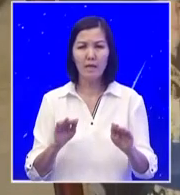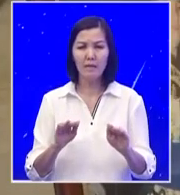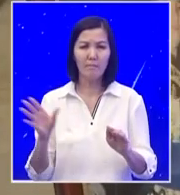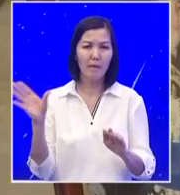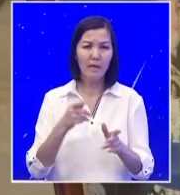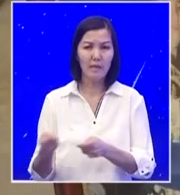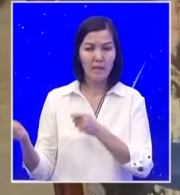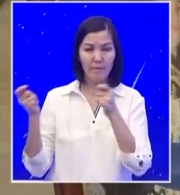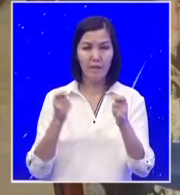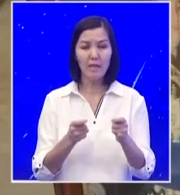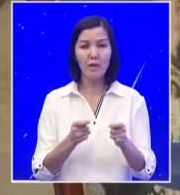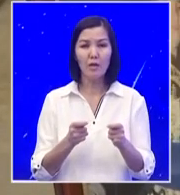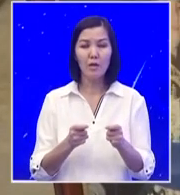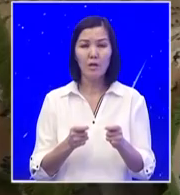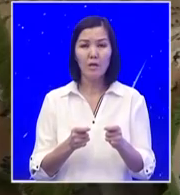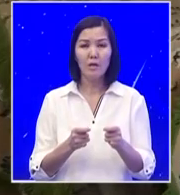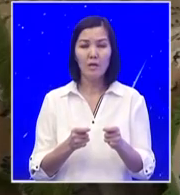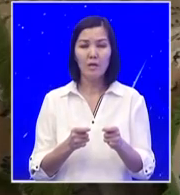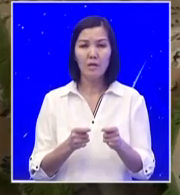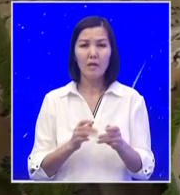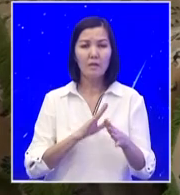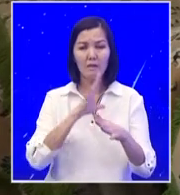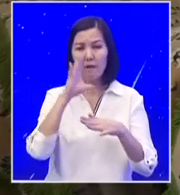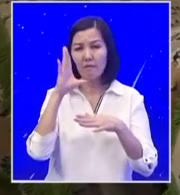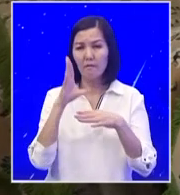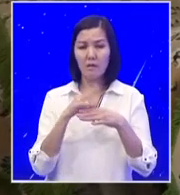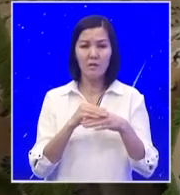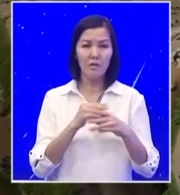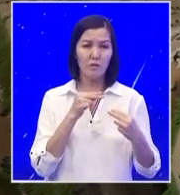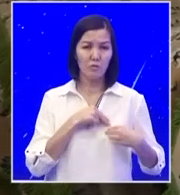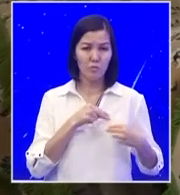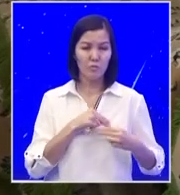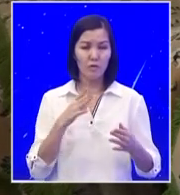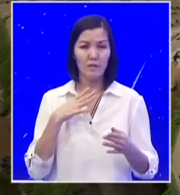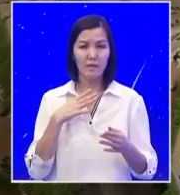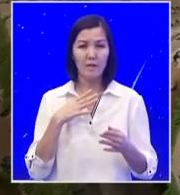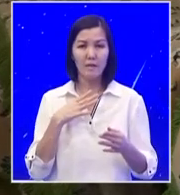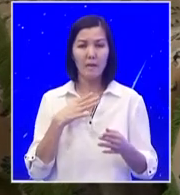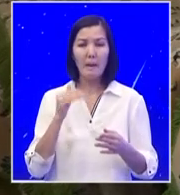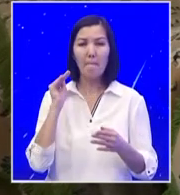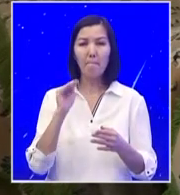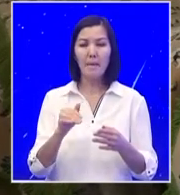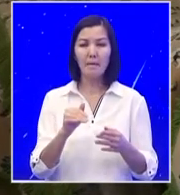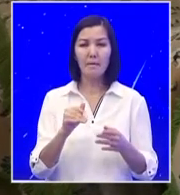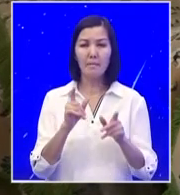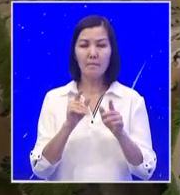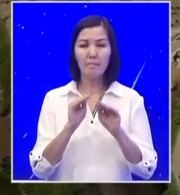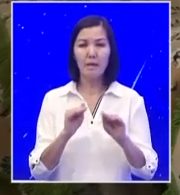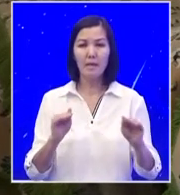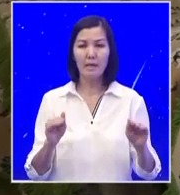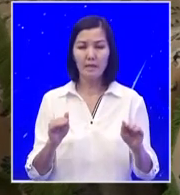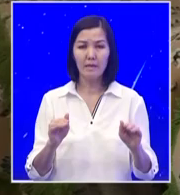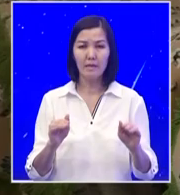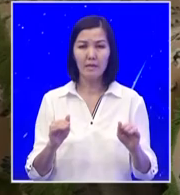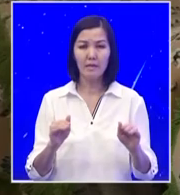тастап, ауырып атқан баланың жаны үшін, оның жазылуы үшін еңбек етті. Мыңдаған баланы енді шынын айту